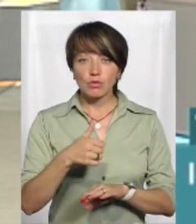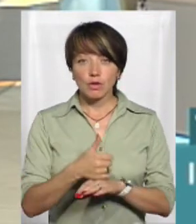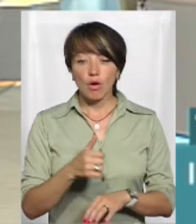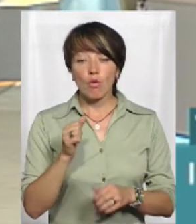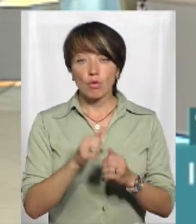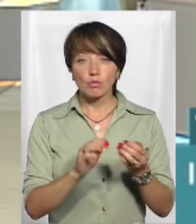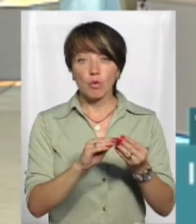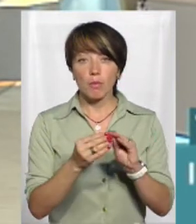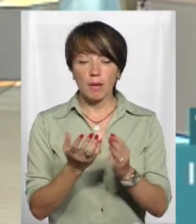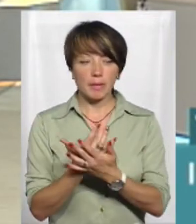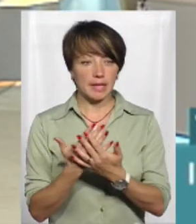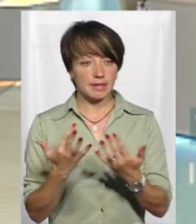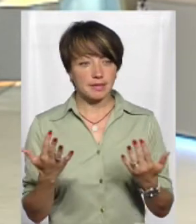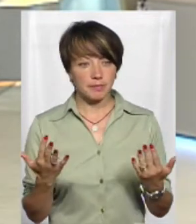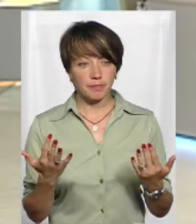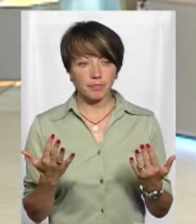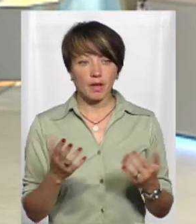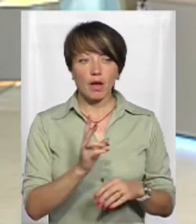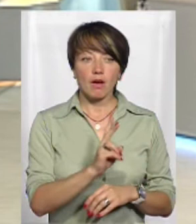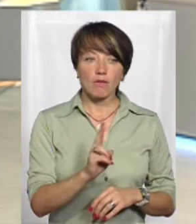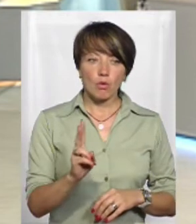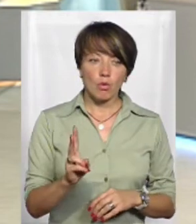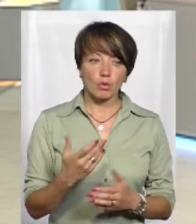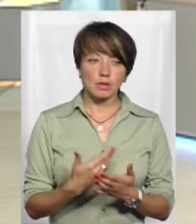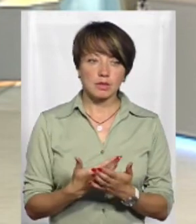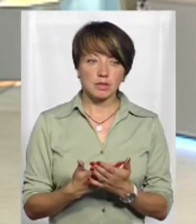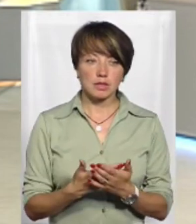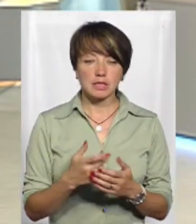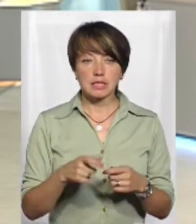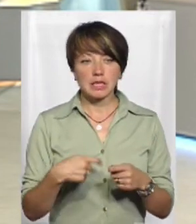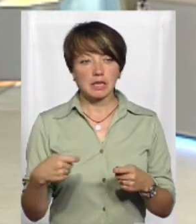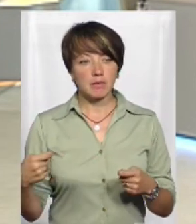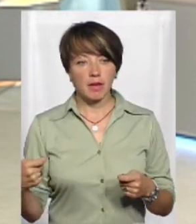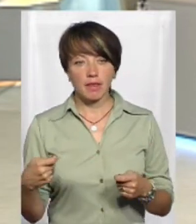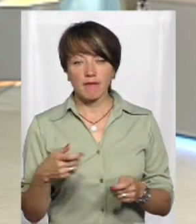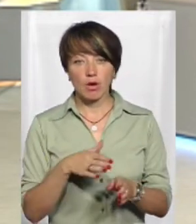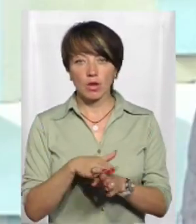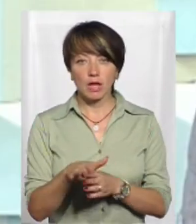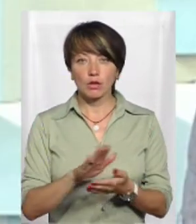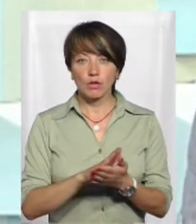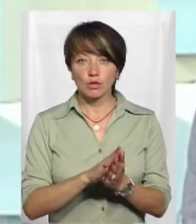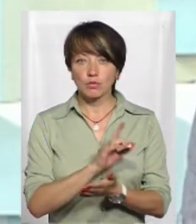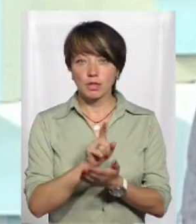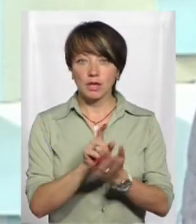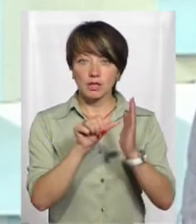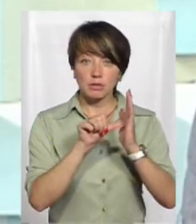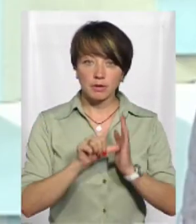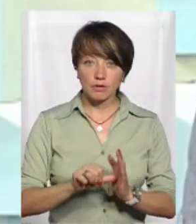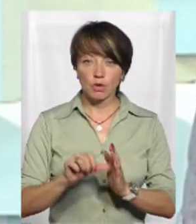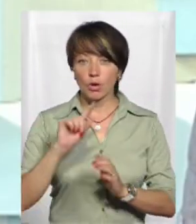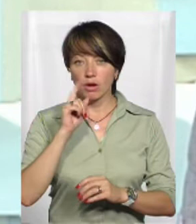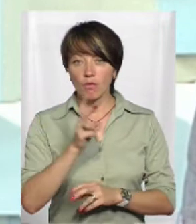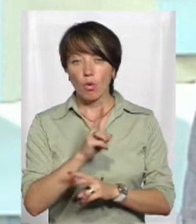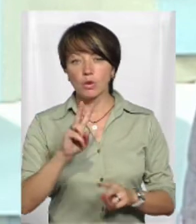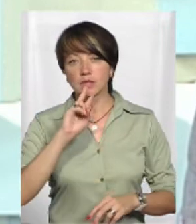кожного проблеми якби різні. Тому що в когось там затримка і невиконання договірних зобов'язань там півроку, рік часу, в